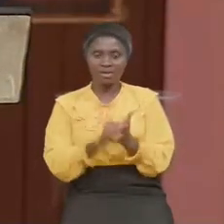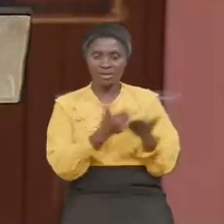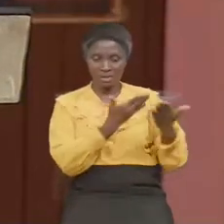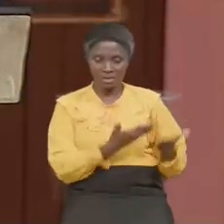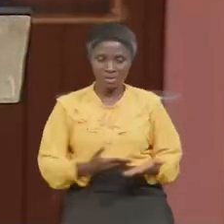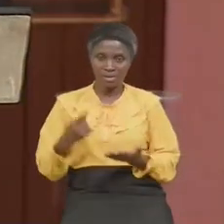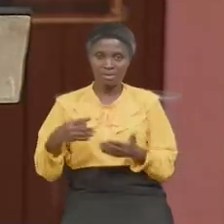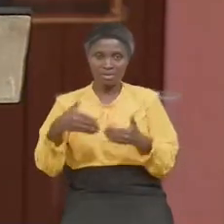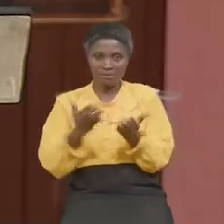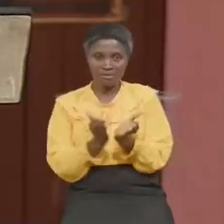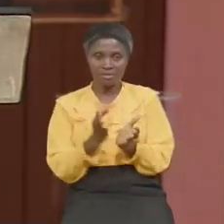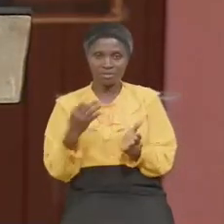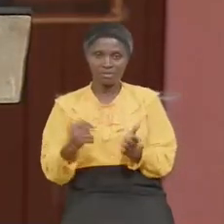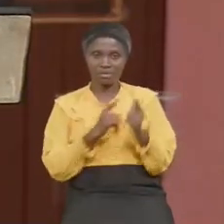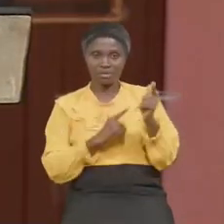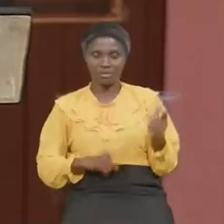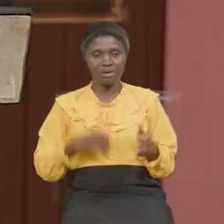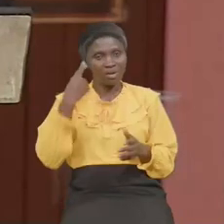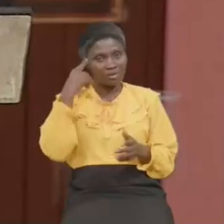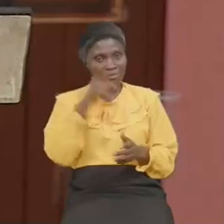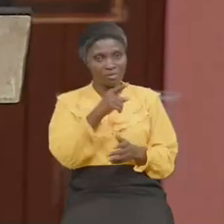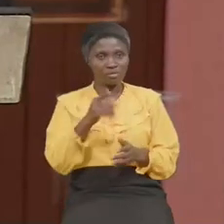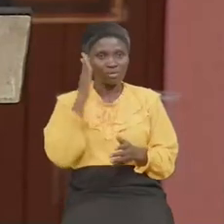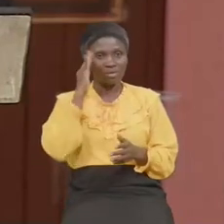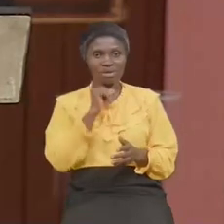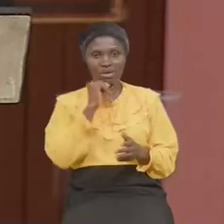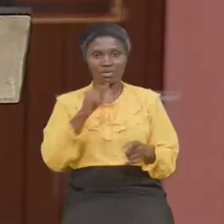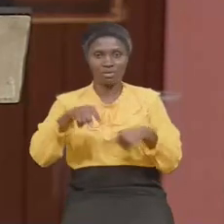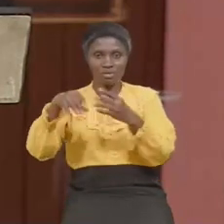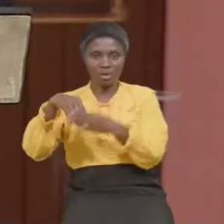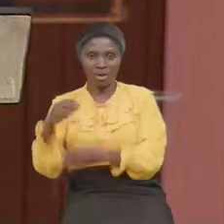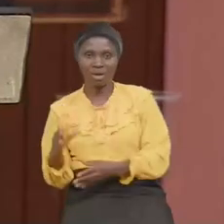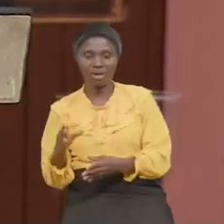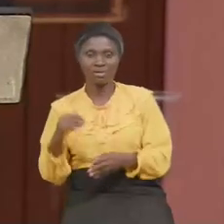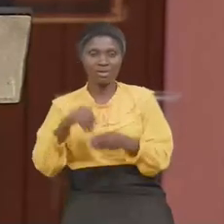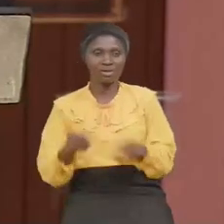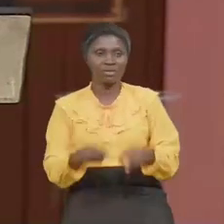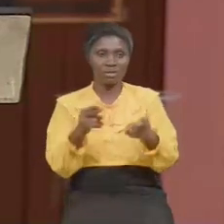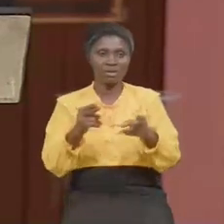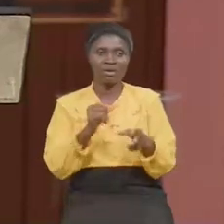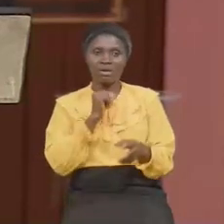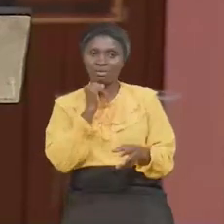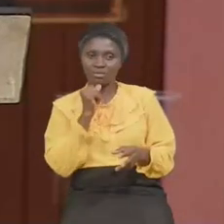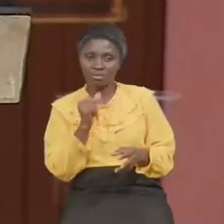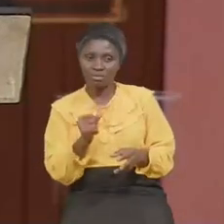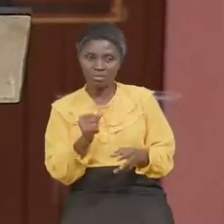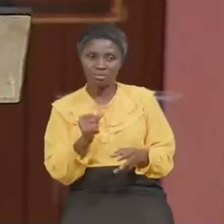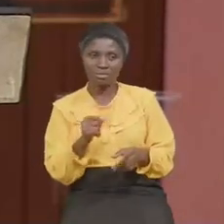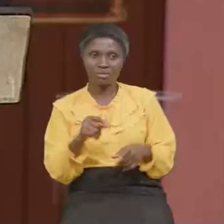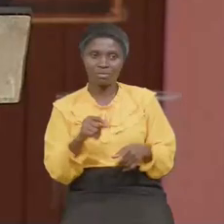Ne sortez pas avec précipitation, ne partez pas en fuyant, car l'Éternel ira devant vous.